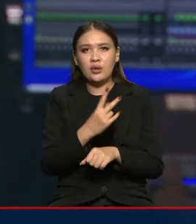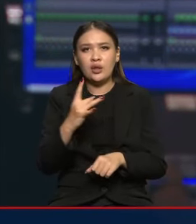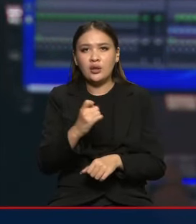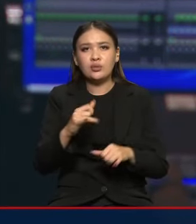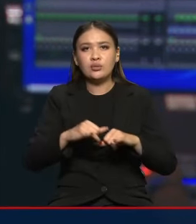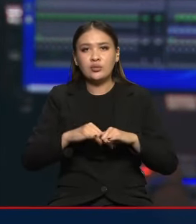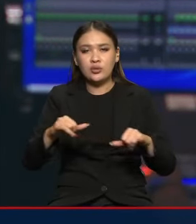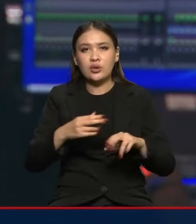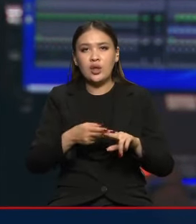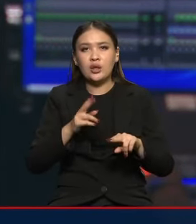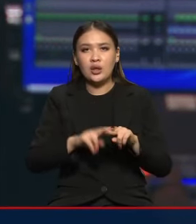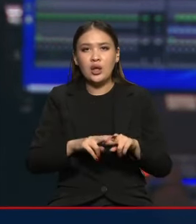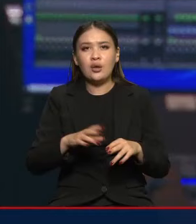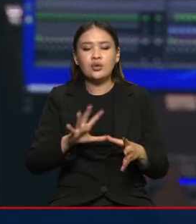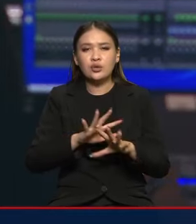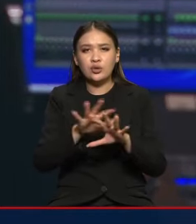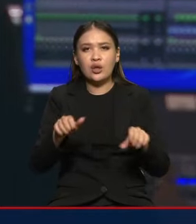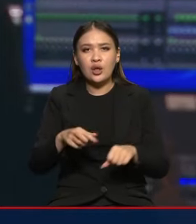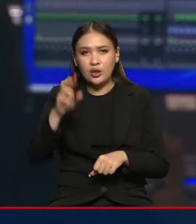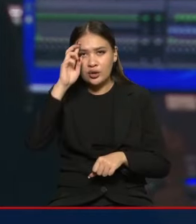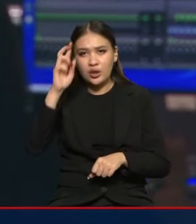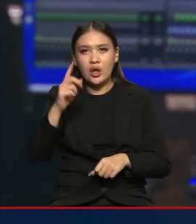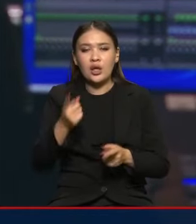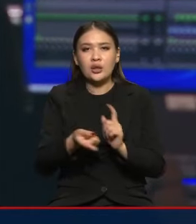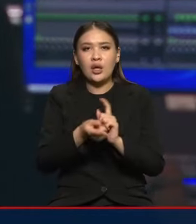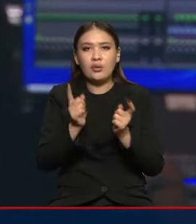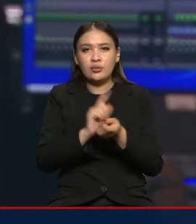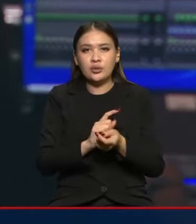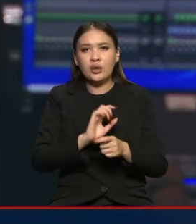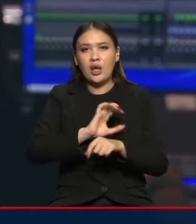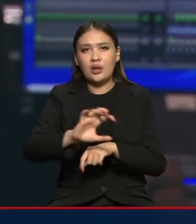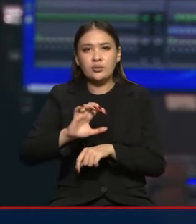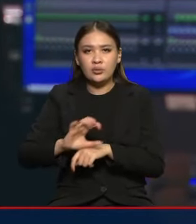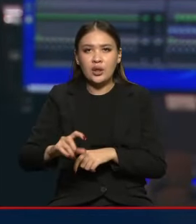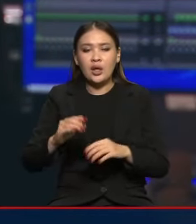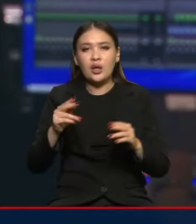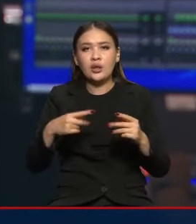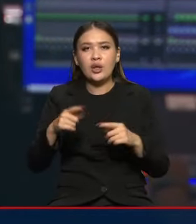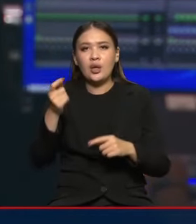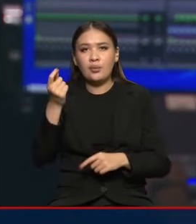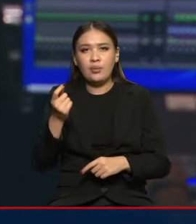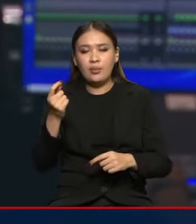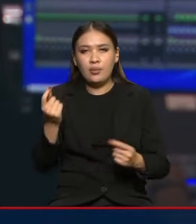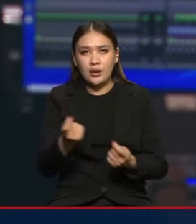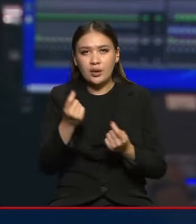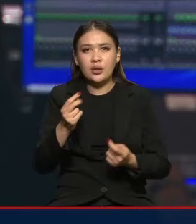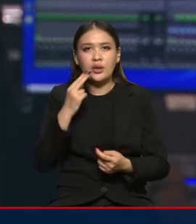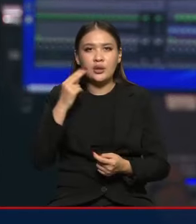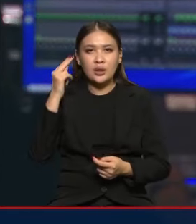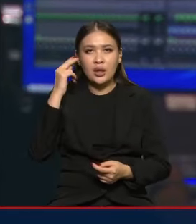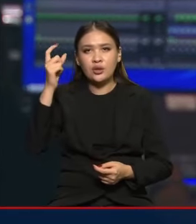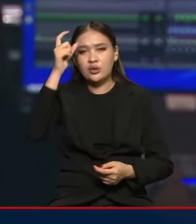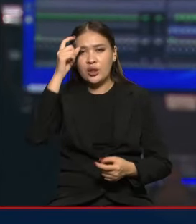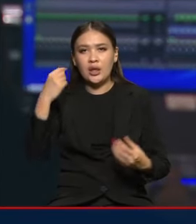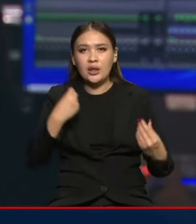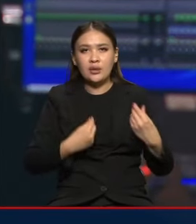осы уақытқа дейін нарықты түгел қамтыған елдерден керісінше импорт әлдеқайда азайған. Әсіресе Қытай мен Түркиядан келетін